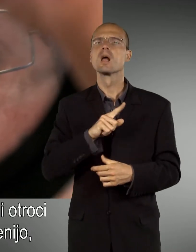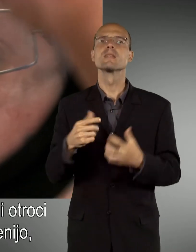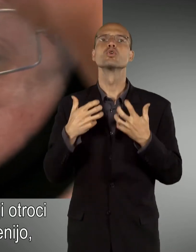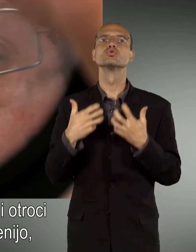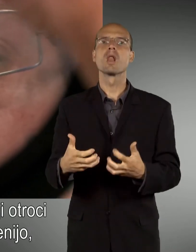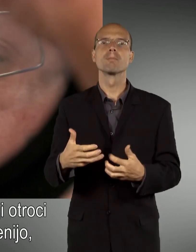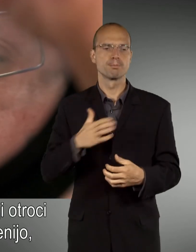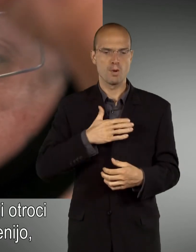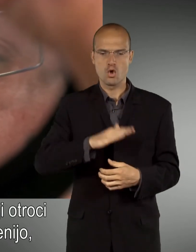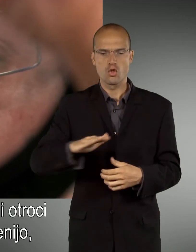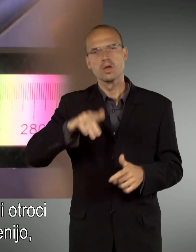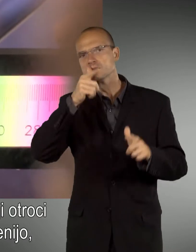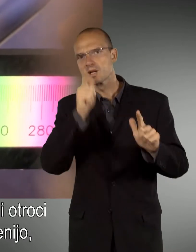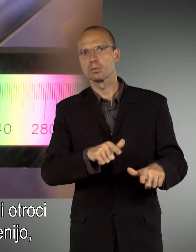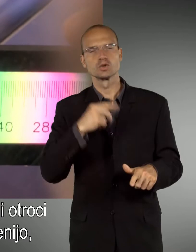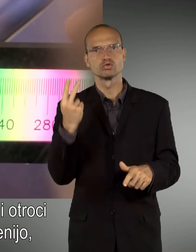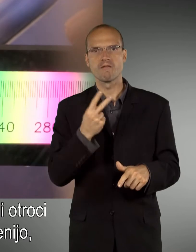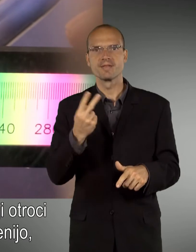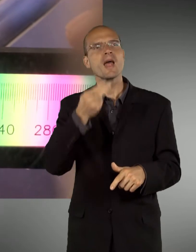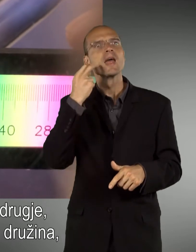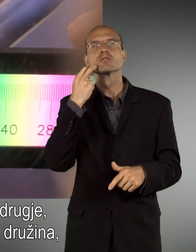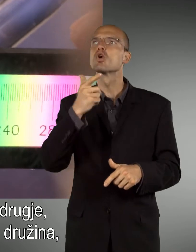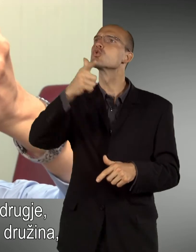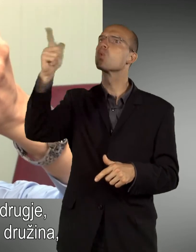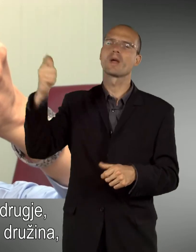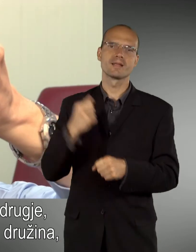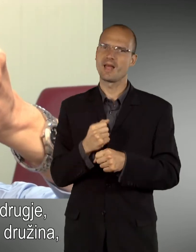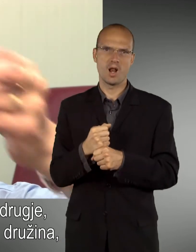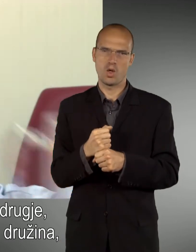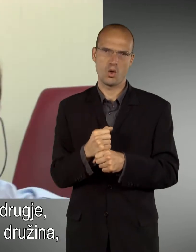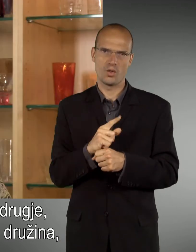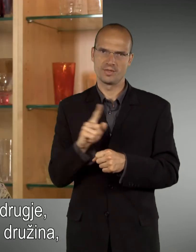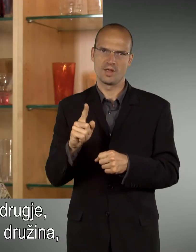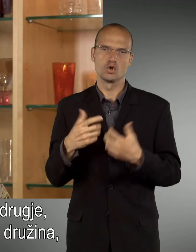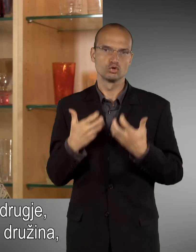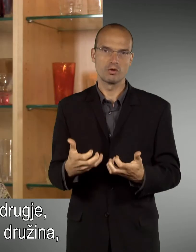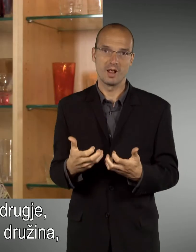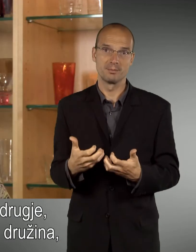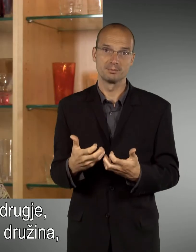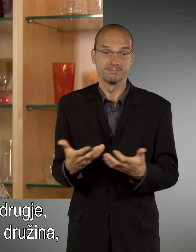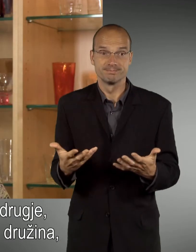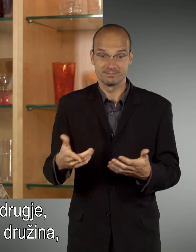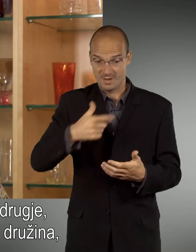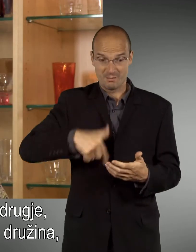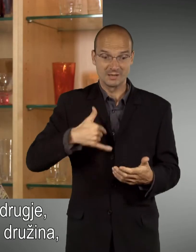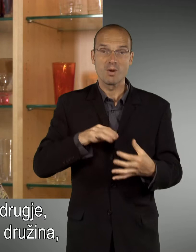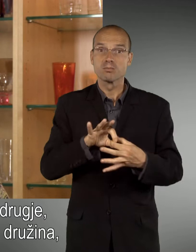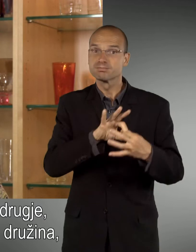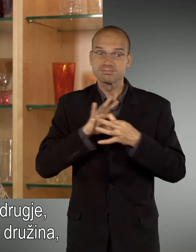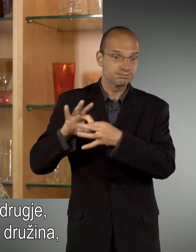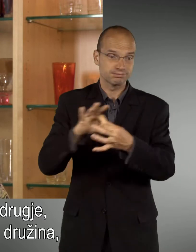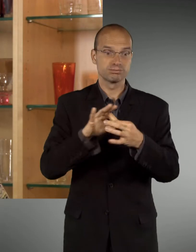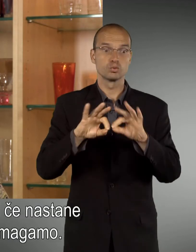želim, da moji otroci zapustijo Slovenijo, da si iščejo delo drugje, ker mi smo